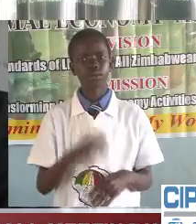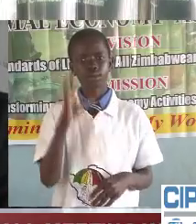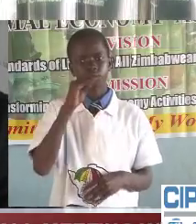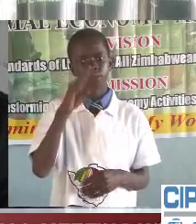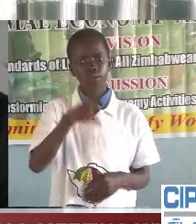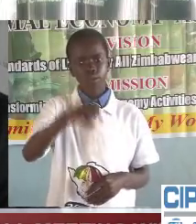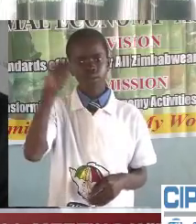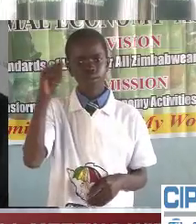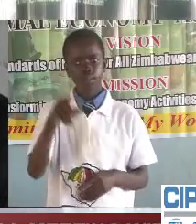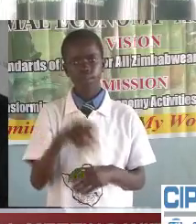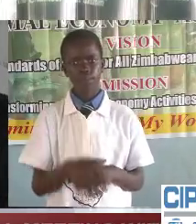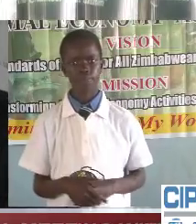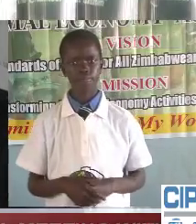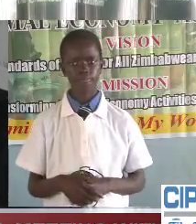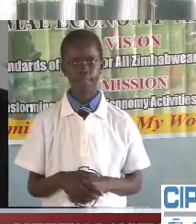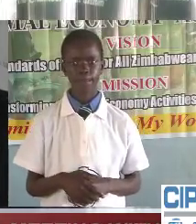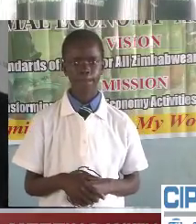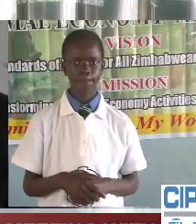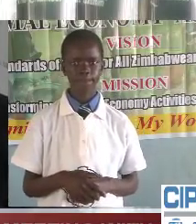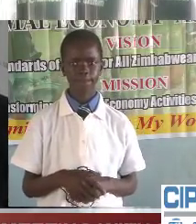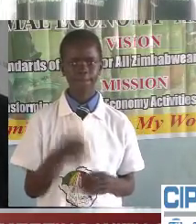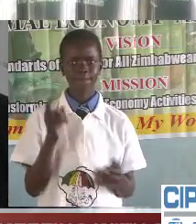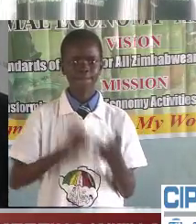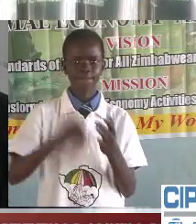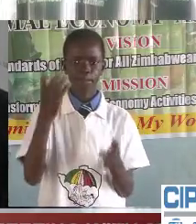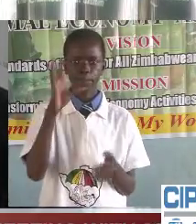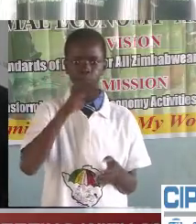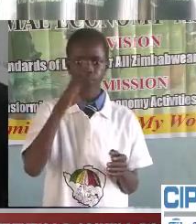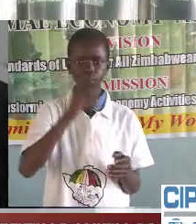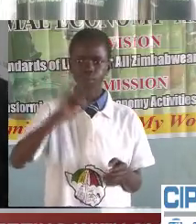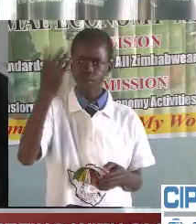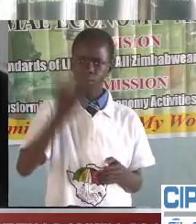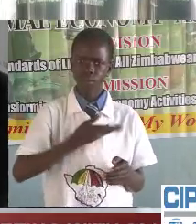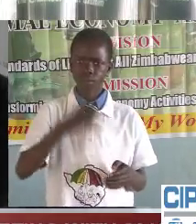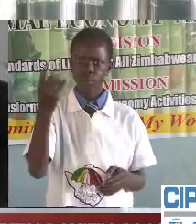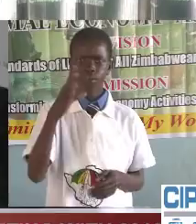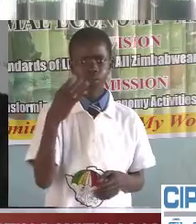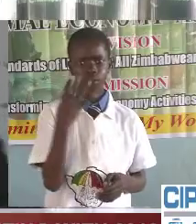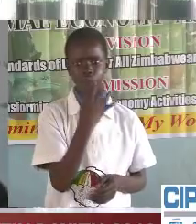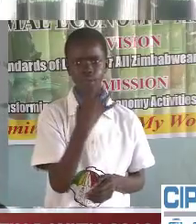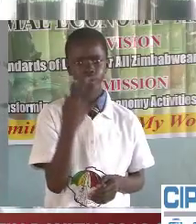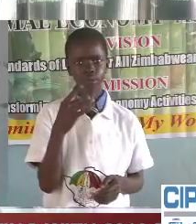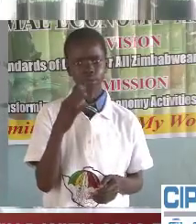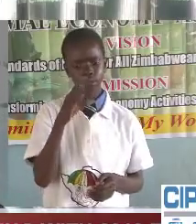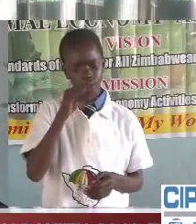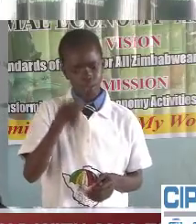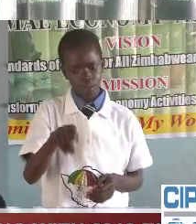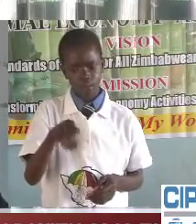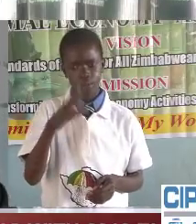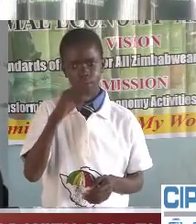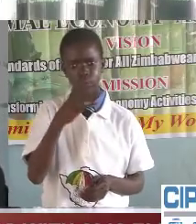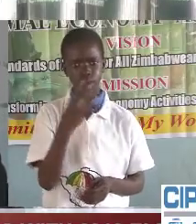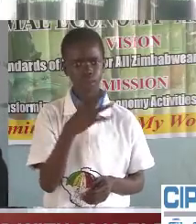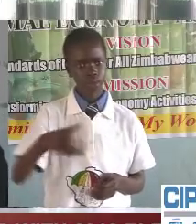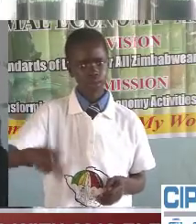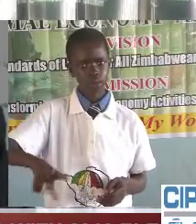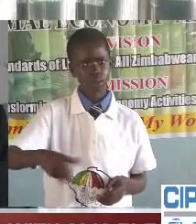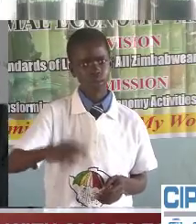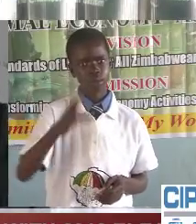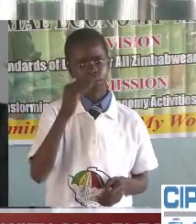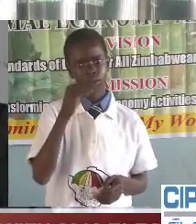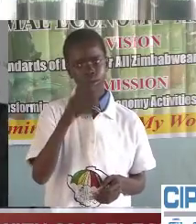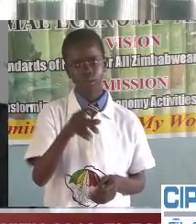wamuchasarudza kuti andomirira. Chokutanga nichatanga nenyaya yemvura. Sakanzela tapinda